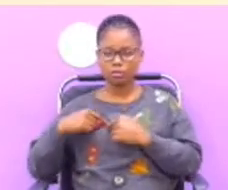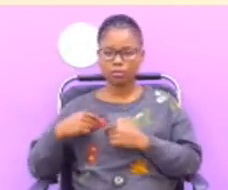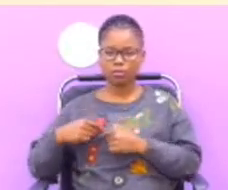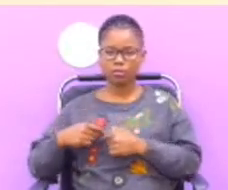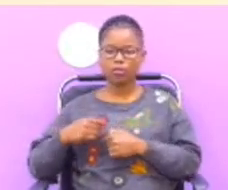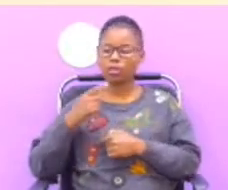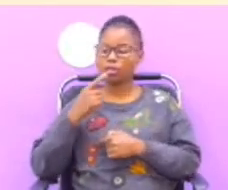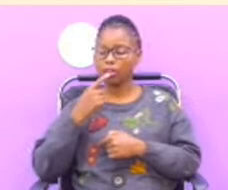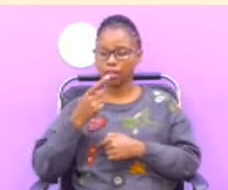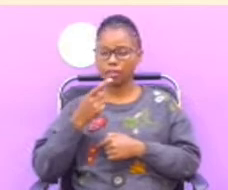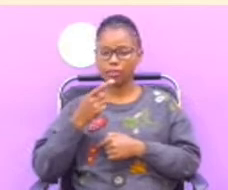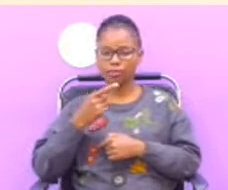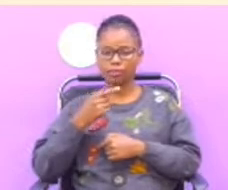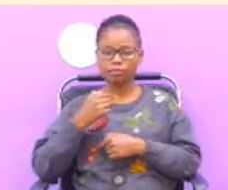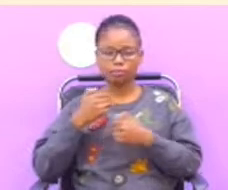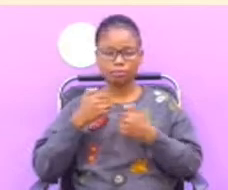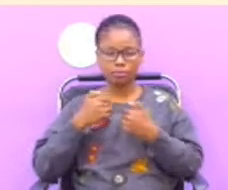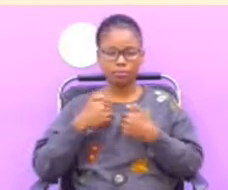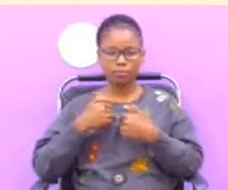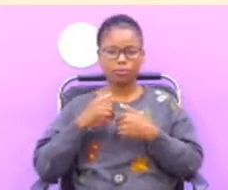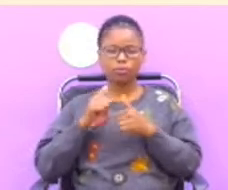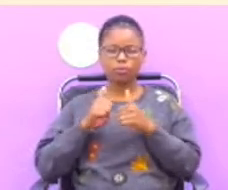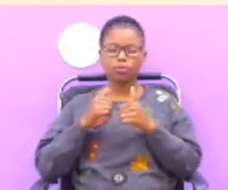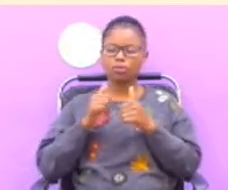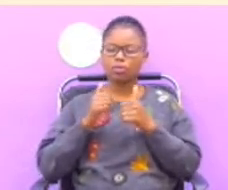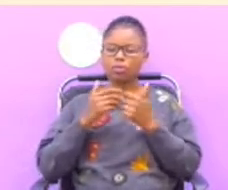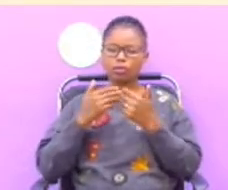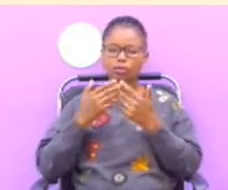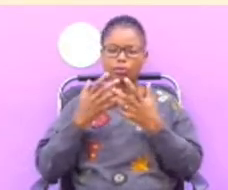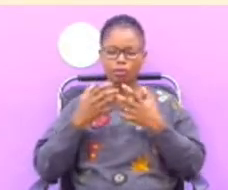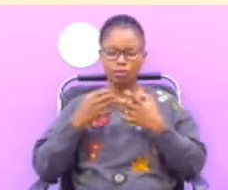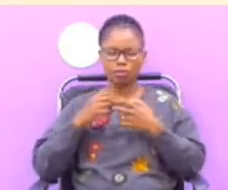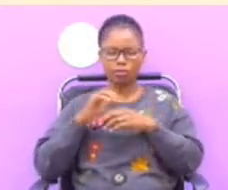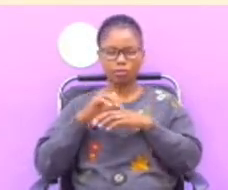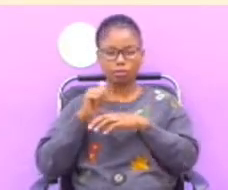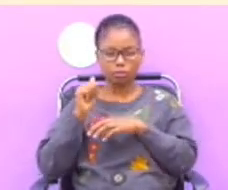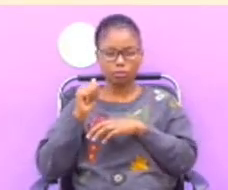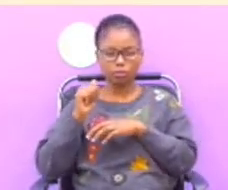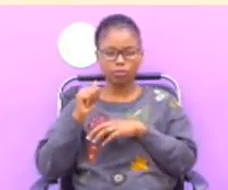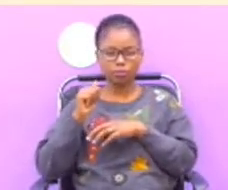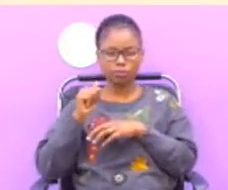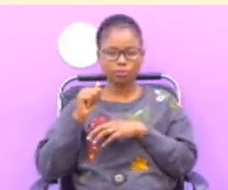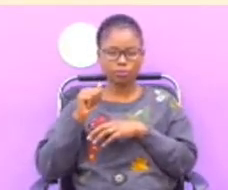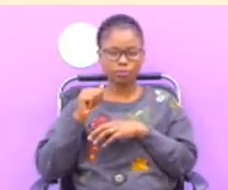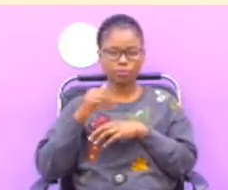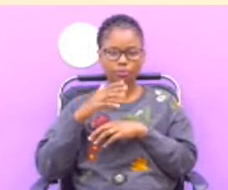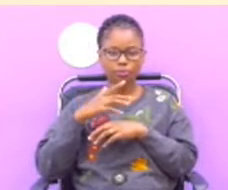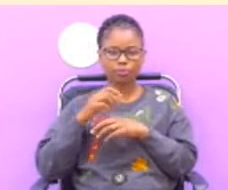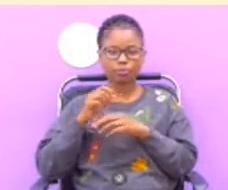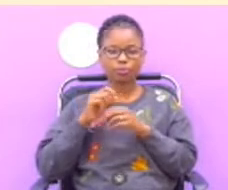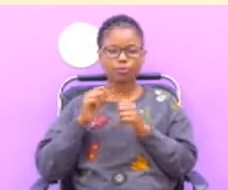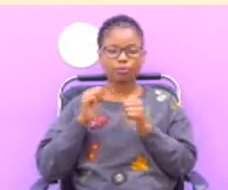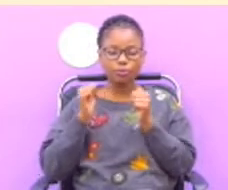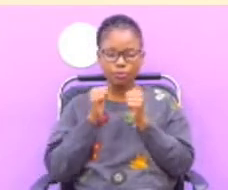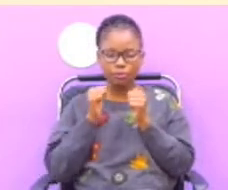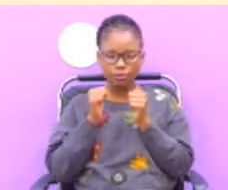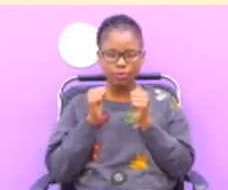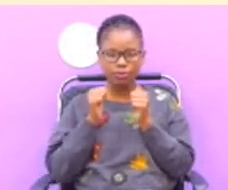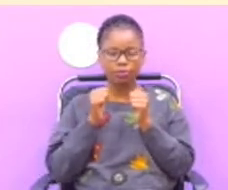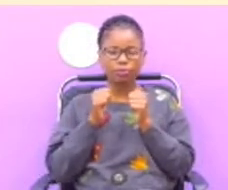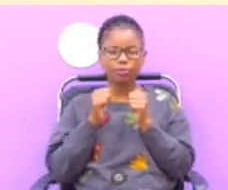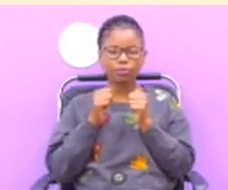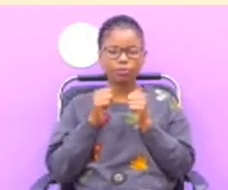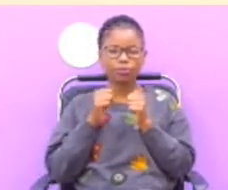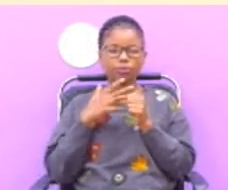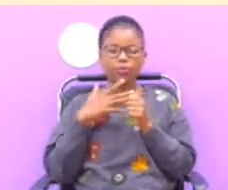ũtamũke wĩre Ngai. Niĩ mwanya ũrĩa ngwenda ũthingĩre nĩ ũyũ. Nĩ ũyũ ndagweta. Tondũ mwanya ũyũ nĩguo ũraingĩria heho. Ũkagiria